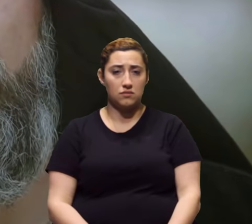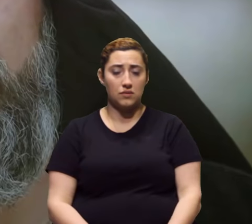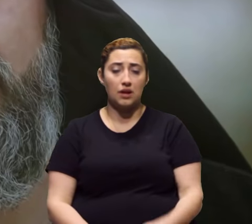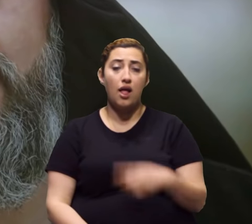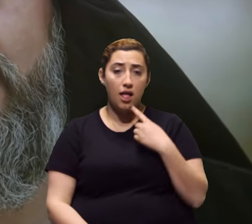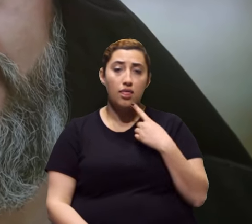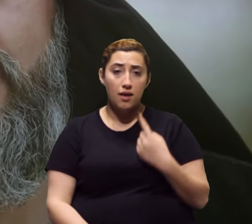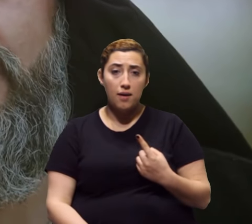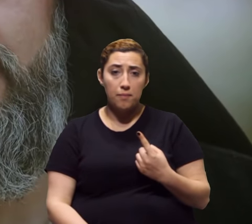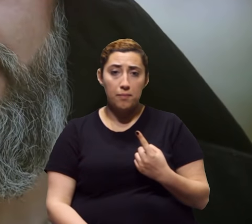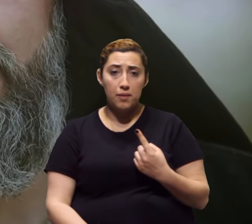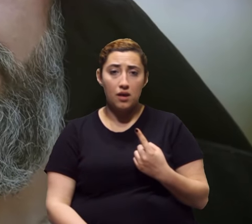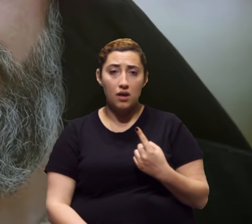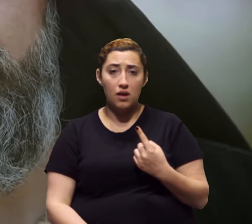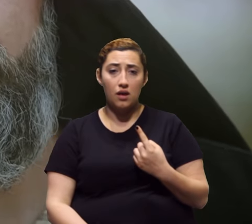Demek